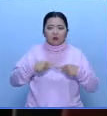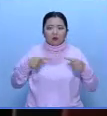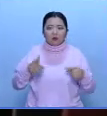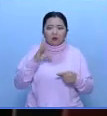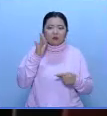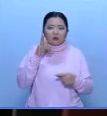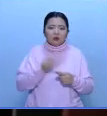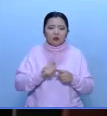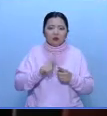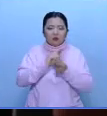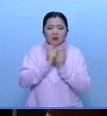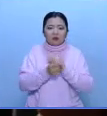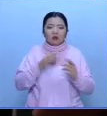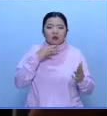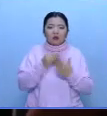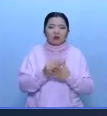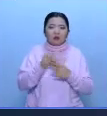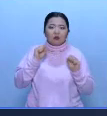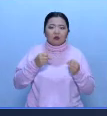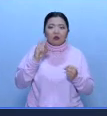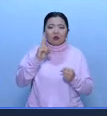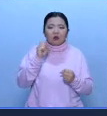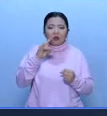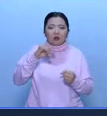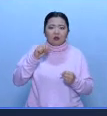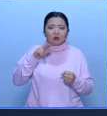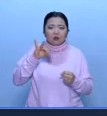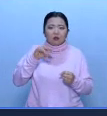2020 жылға арналған жұмыстарға қарастырылған